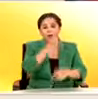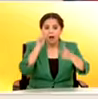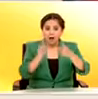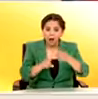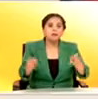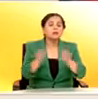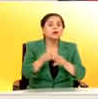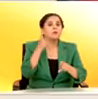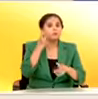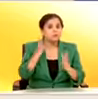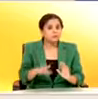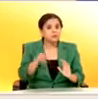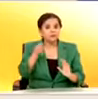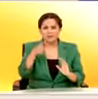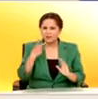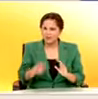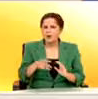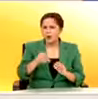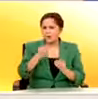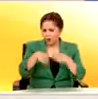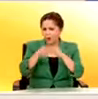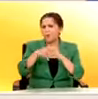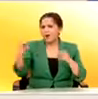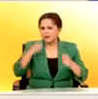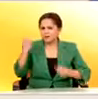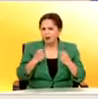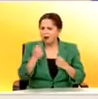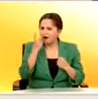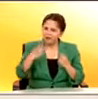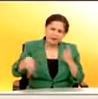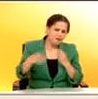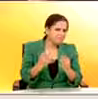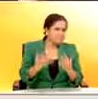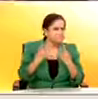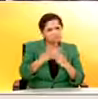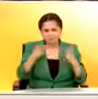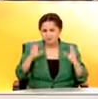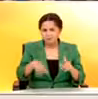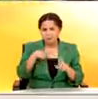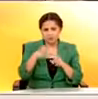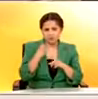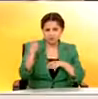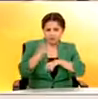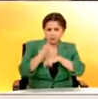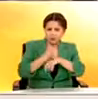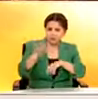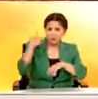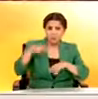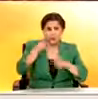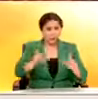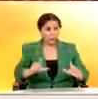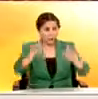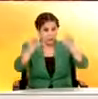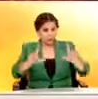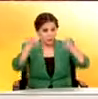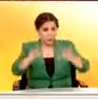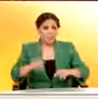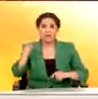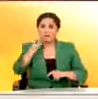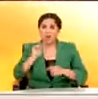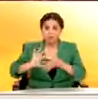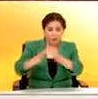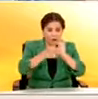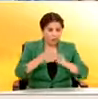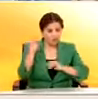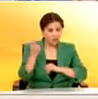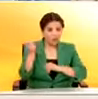भी मैदान पर और ज्यादा एक्शन देखने को मिला है। कुछ दिन पहले ही टोक्यो में डेफ ओलंपिक्स